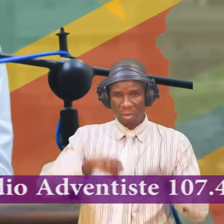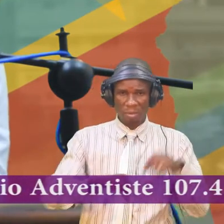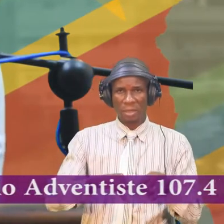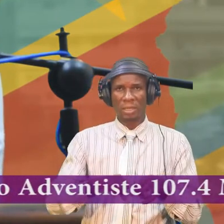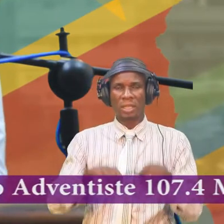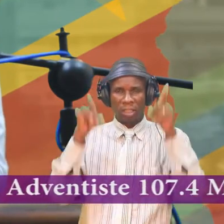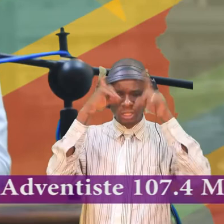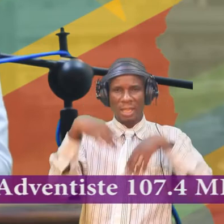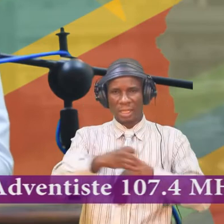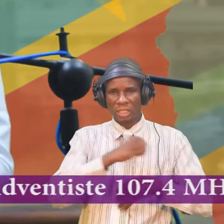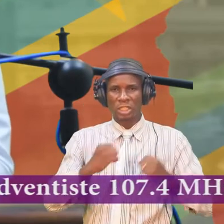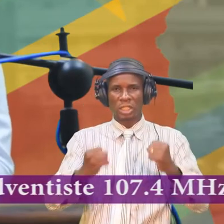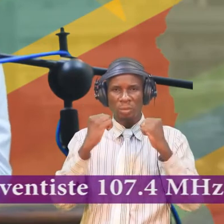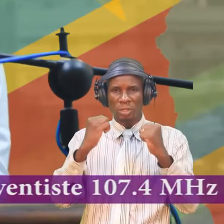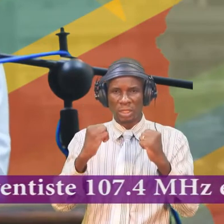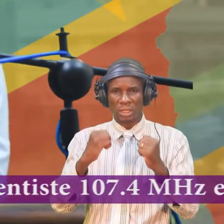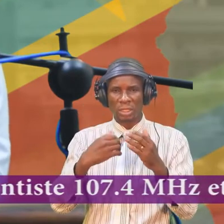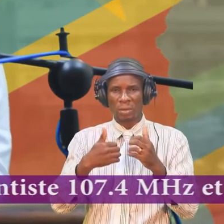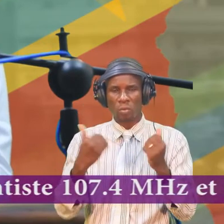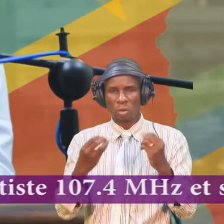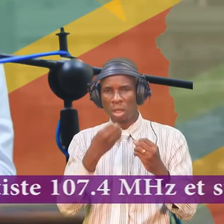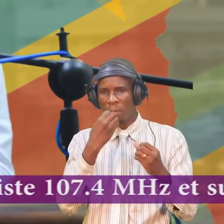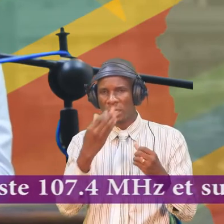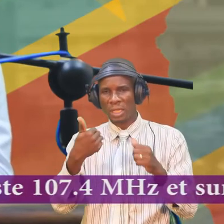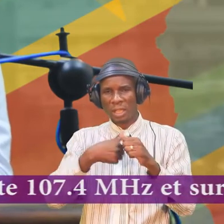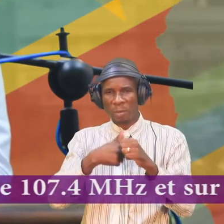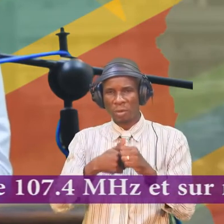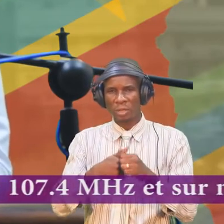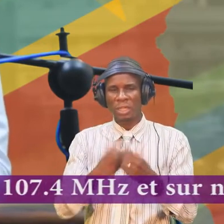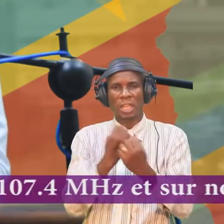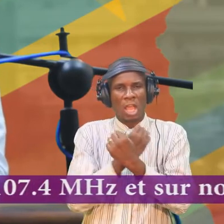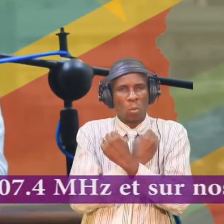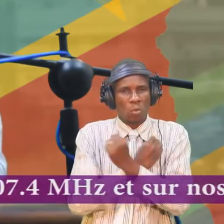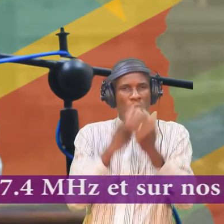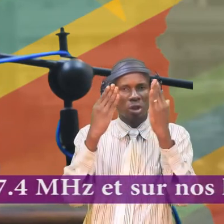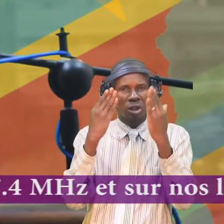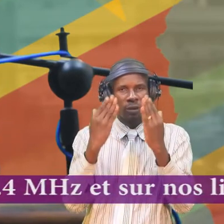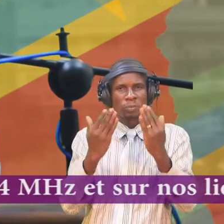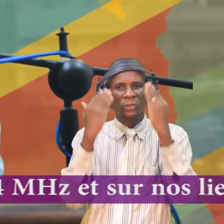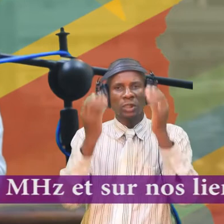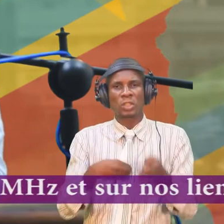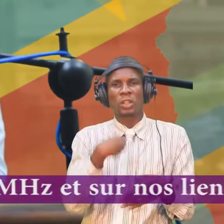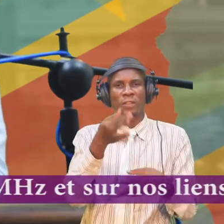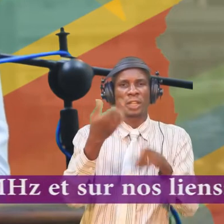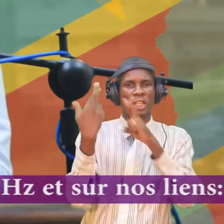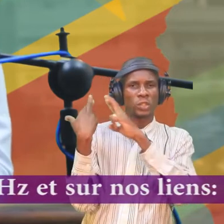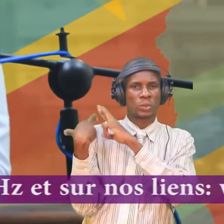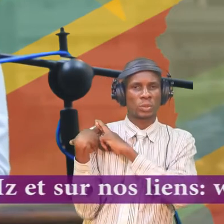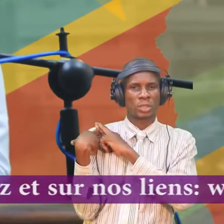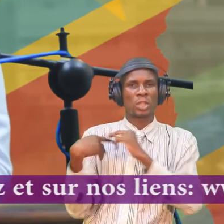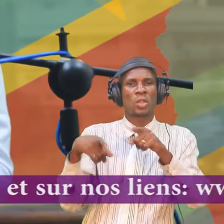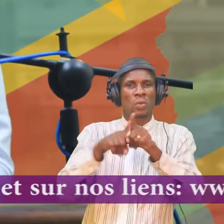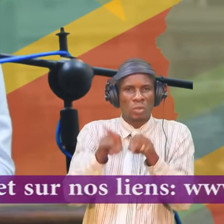nguvu toka kwa Mungu. Un ennemi de Dieu. Mikononi mwa Mungu. À qui on avait confié. Na Mungu alimpa madaraka juu